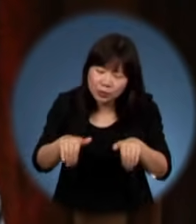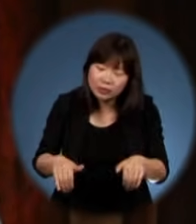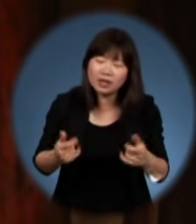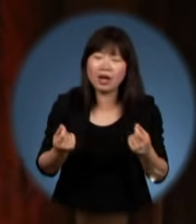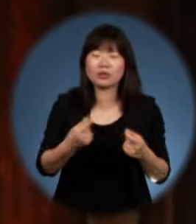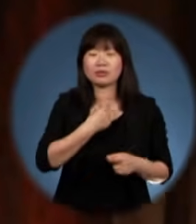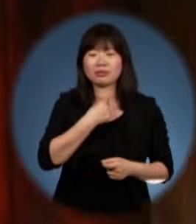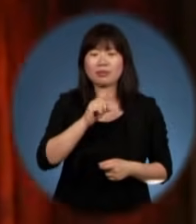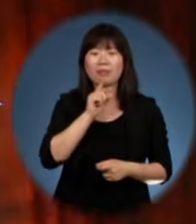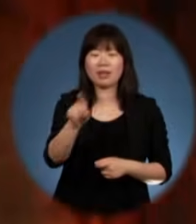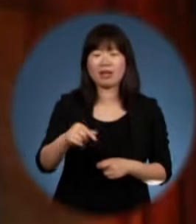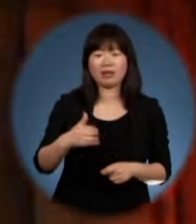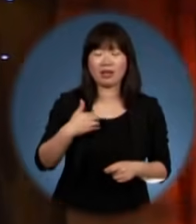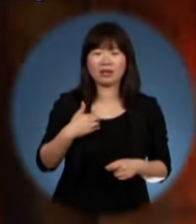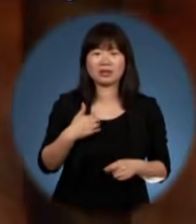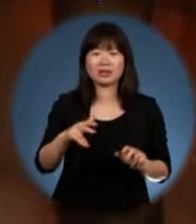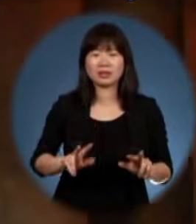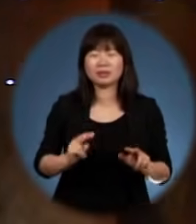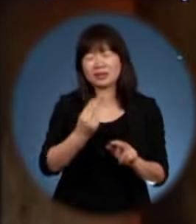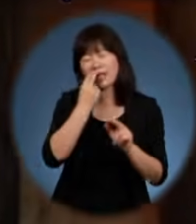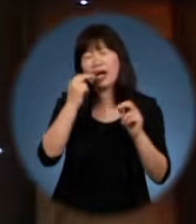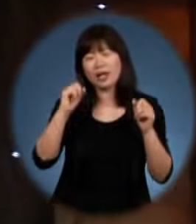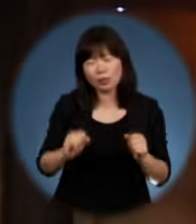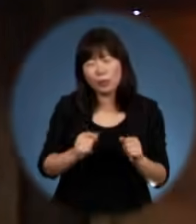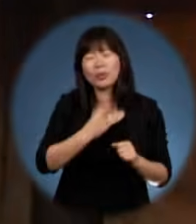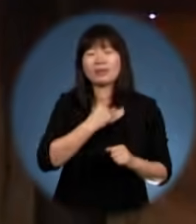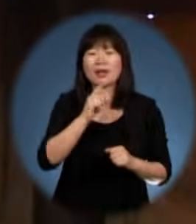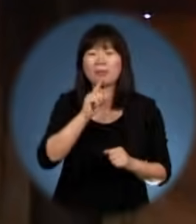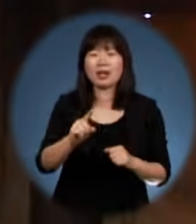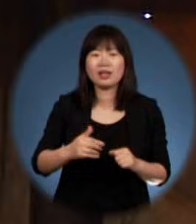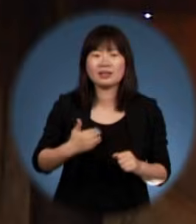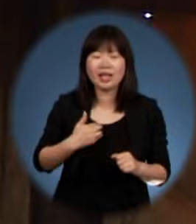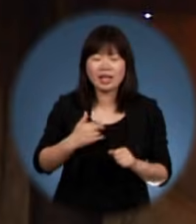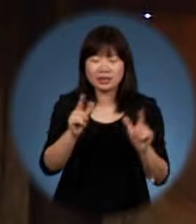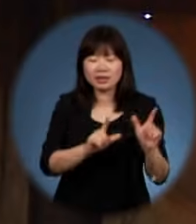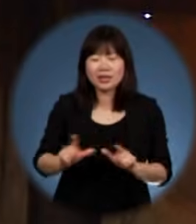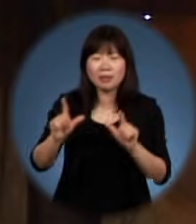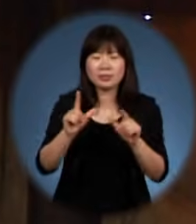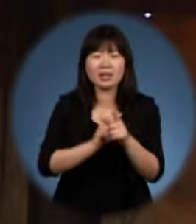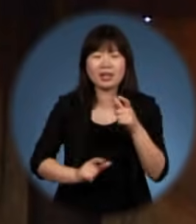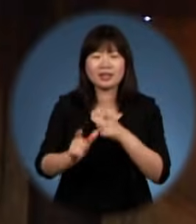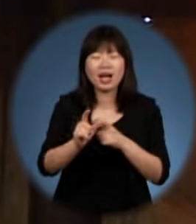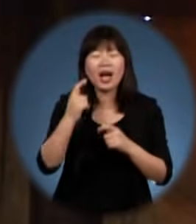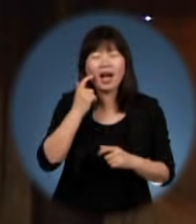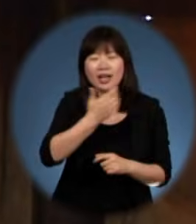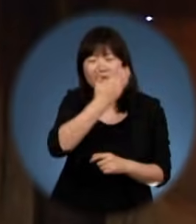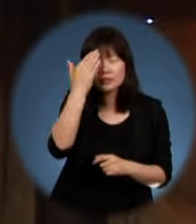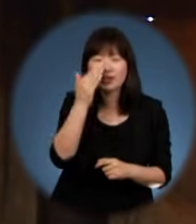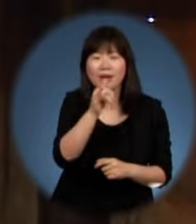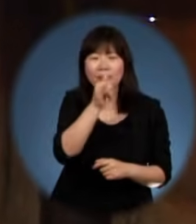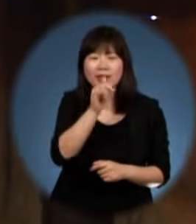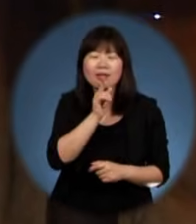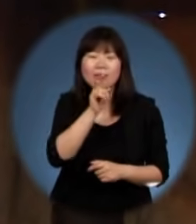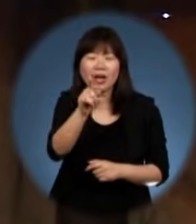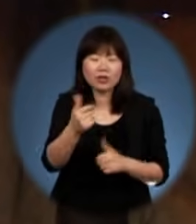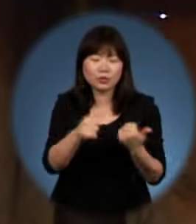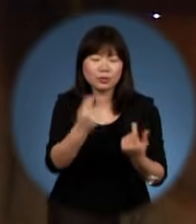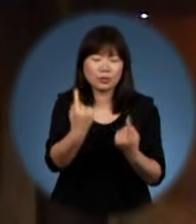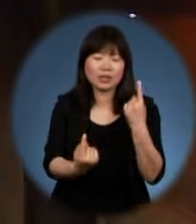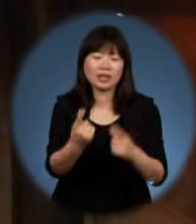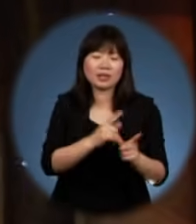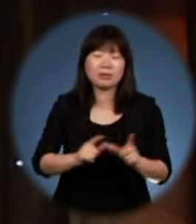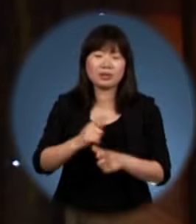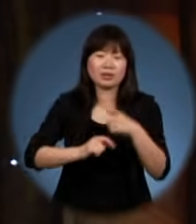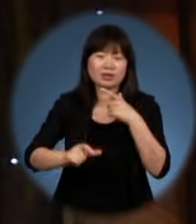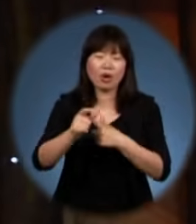말입니까 나는 살고 싶다는 것입니다 나의 삶이 더 아름답다 라는 거 죽음보다 삶이